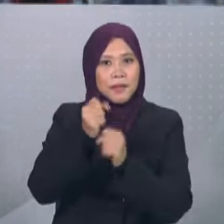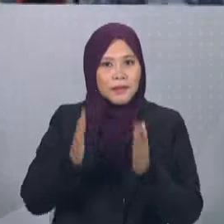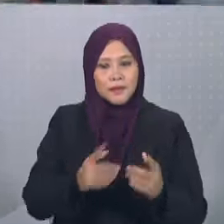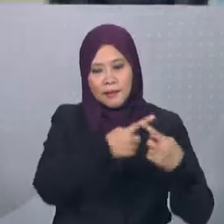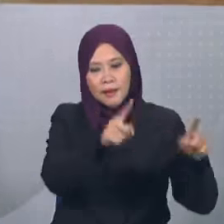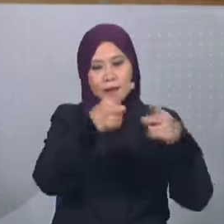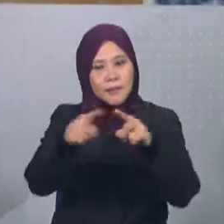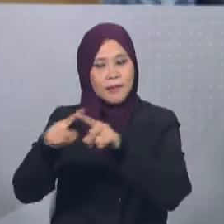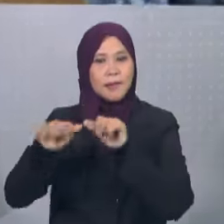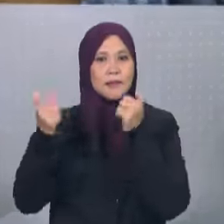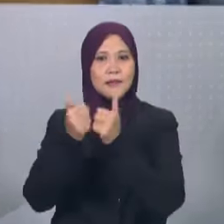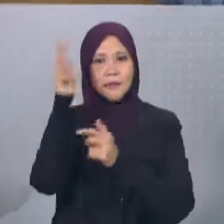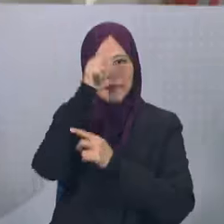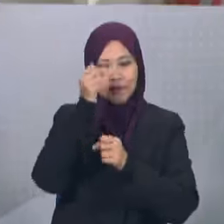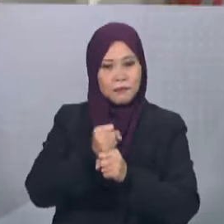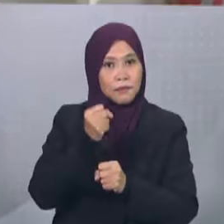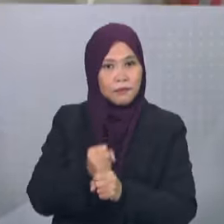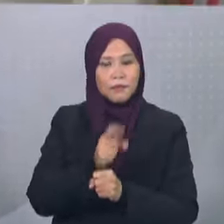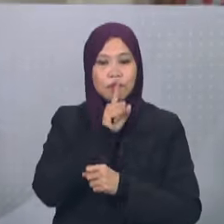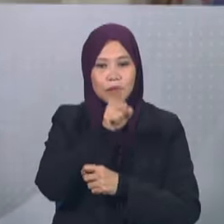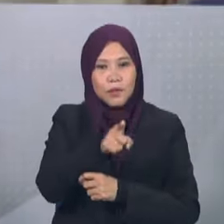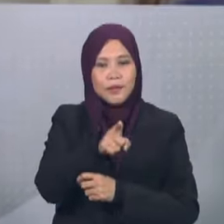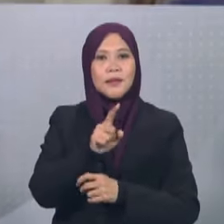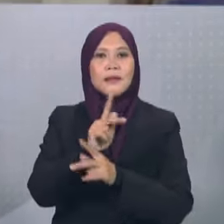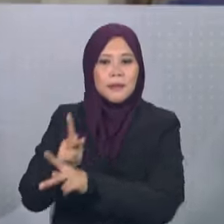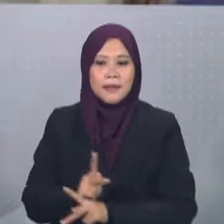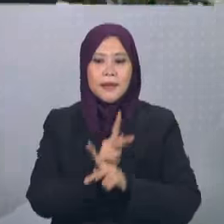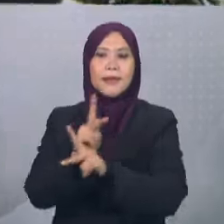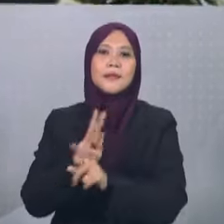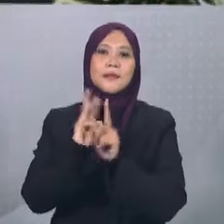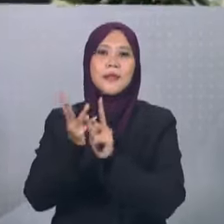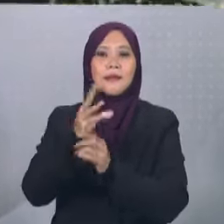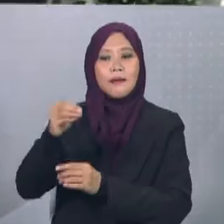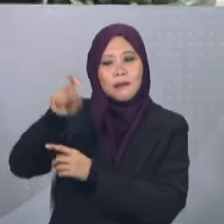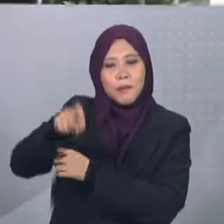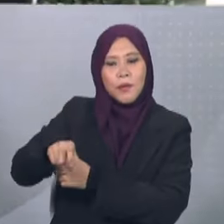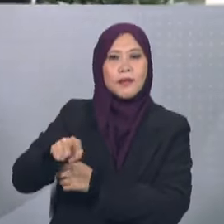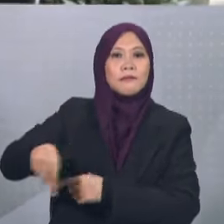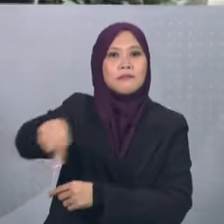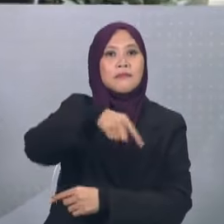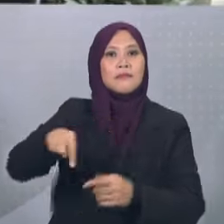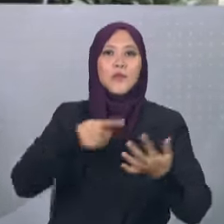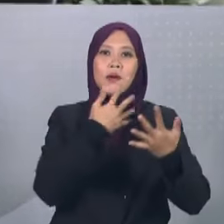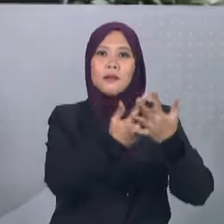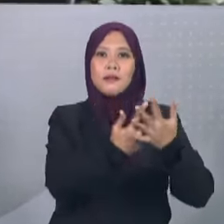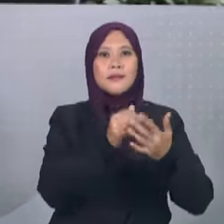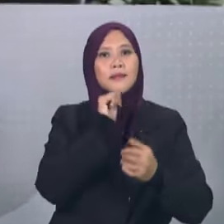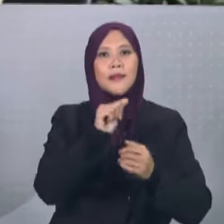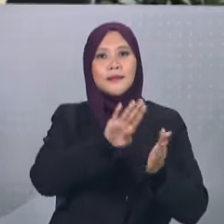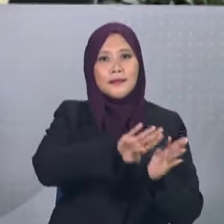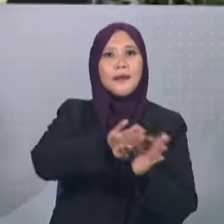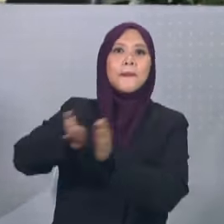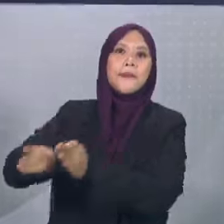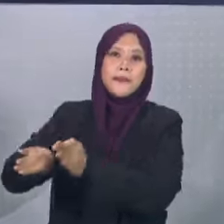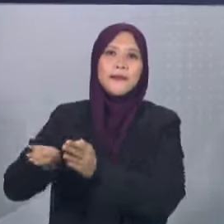pelbagai agensi kerajaan ditugaskan bagi memastikan kebajikan dan keperluan mereka yang dikuarantin tidak terabai.